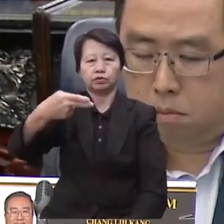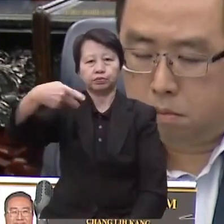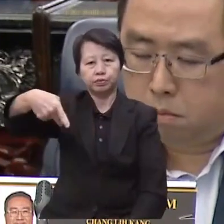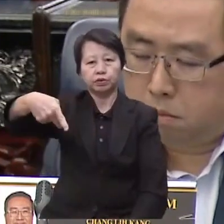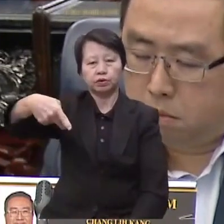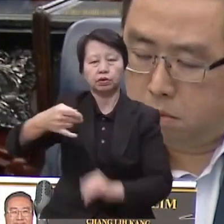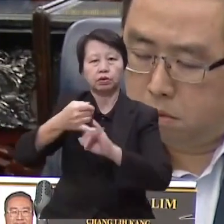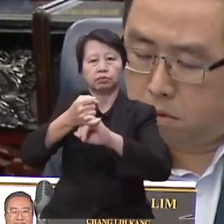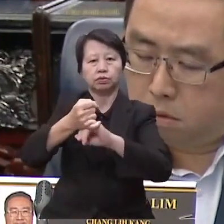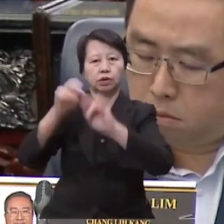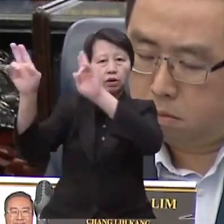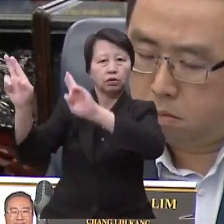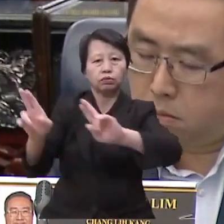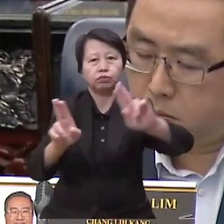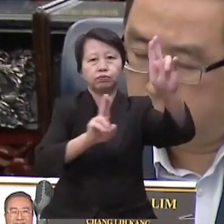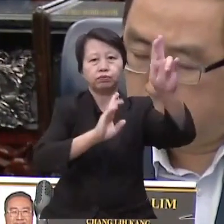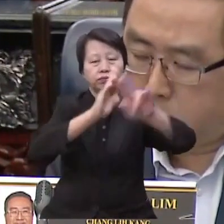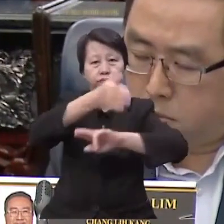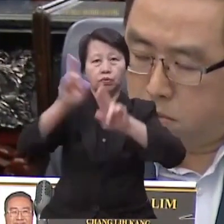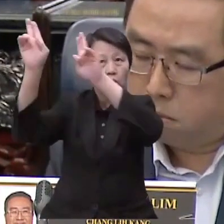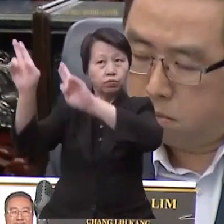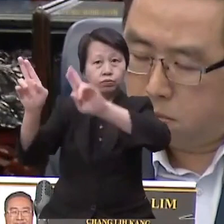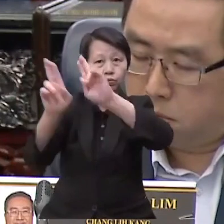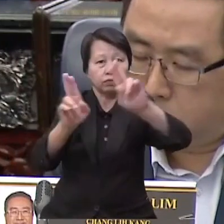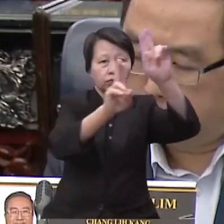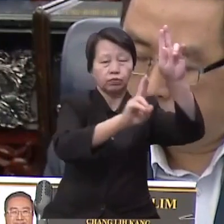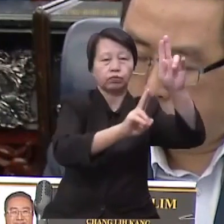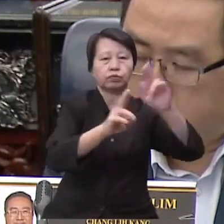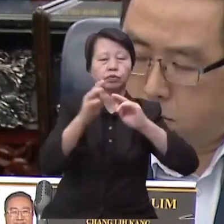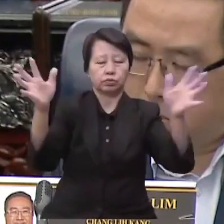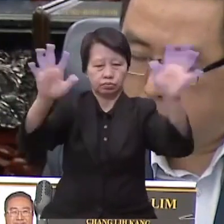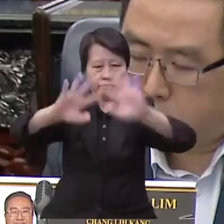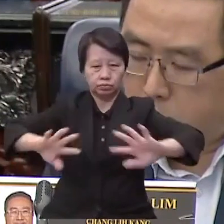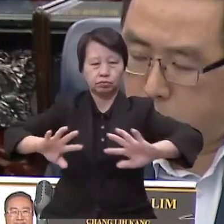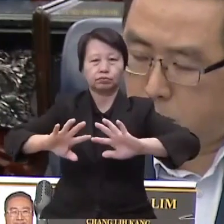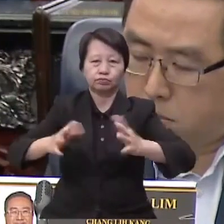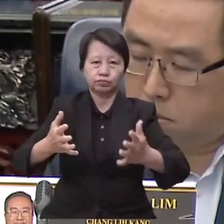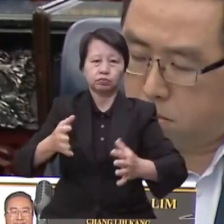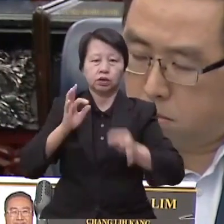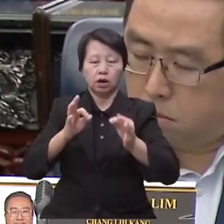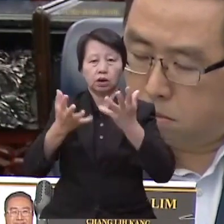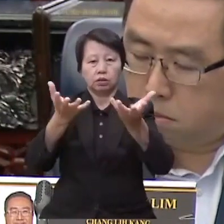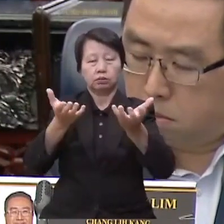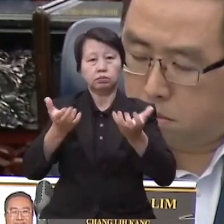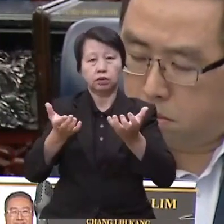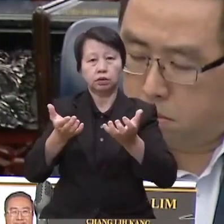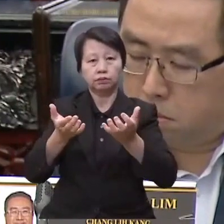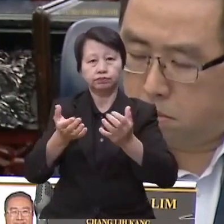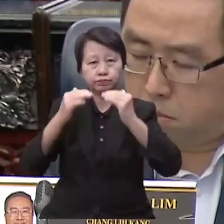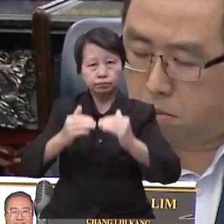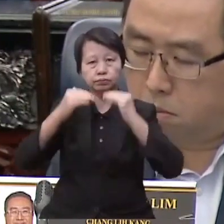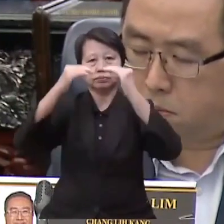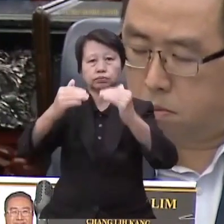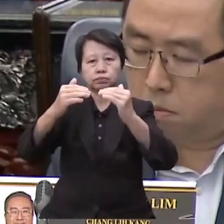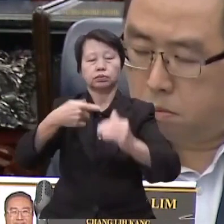perjanjian jerebu rentas sempadan di kalangan negara-negara ASEAN dan ini kalau kita nak naik satu taraf